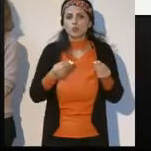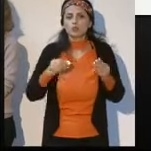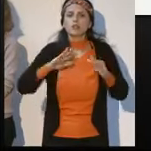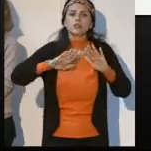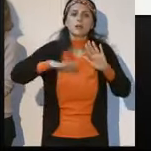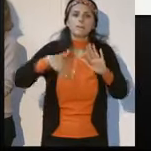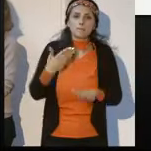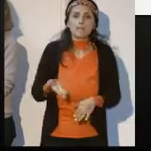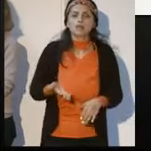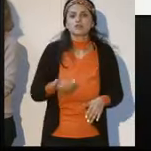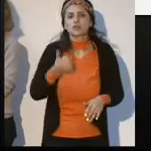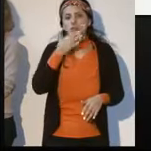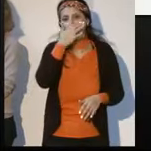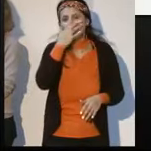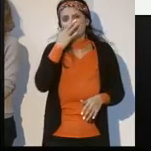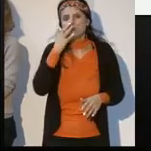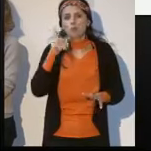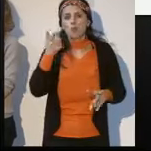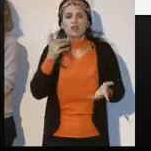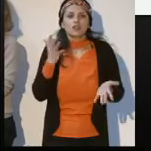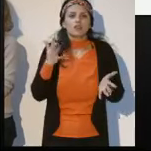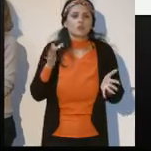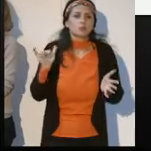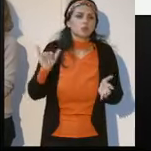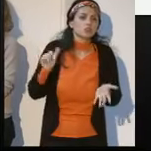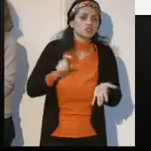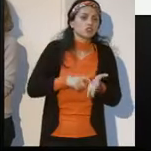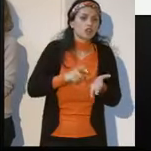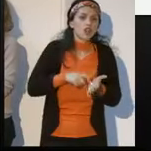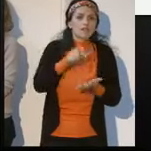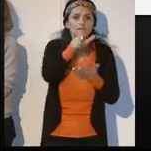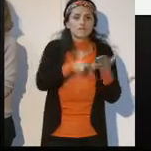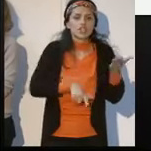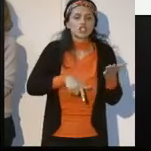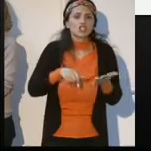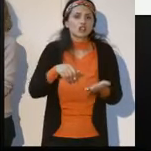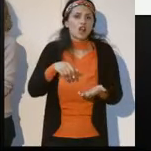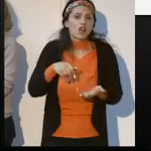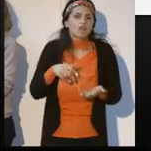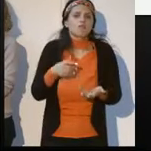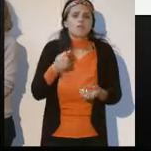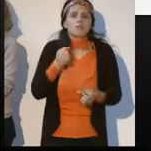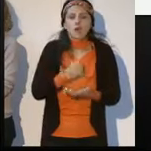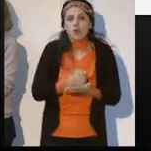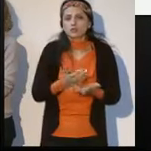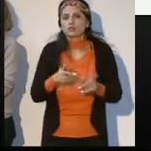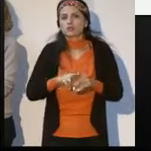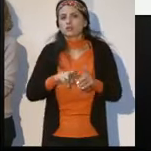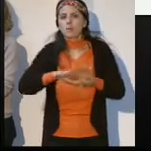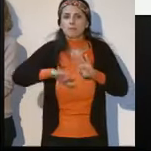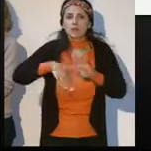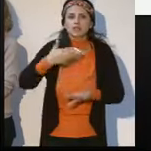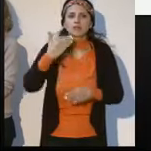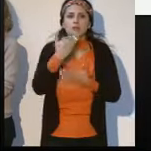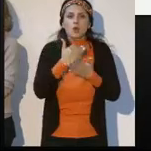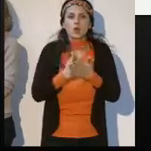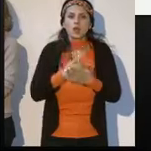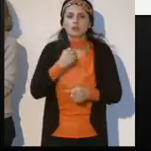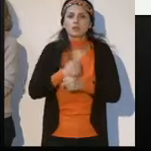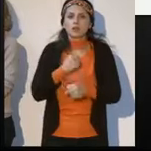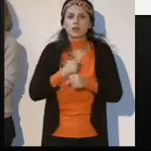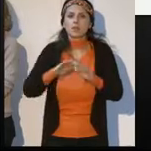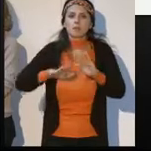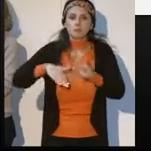poate că eram fisa postului ce era peste programul de lucru peste